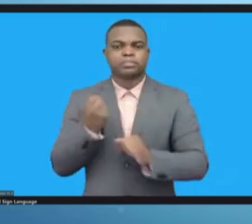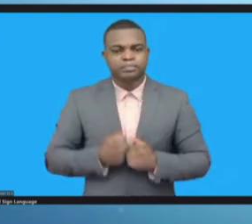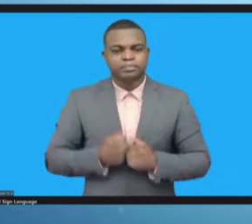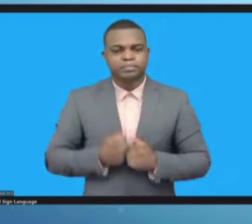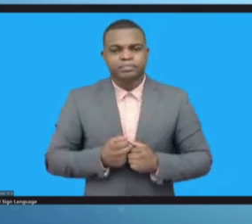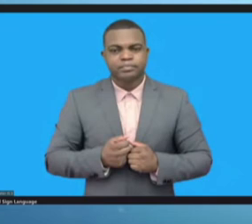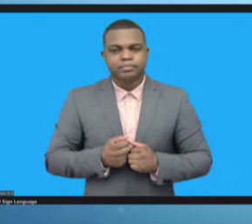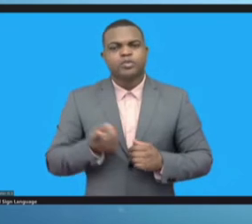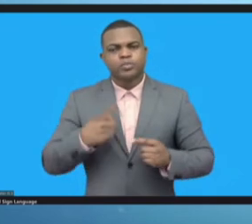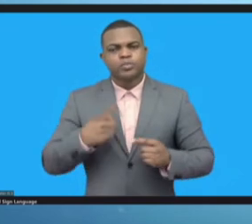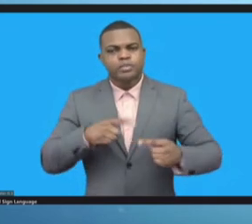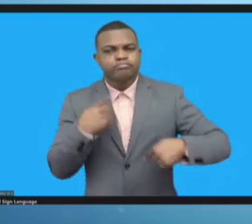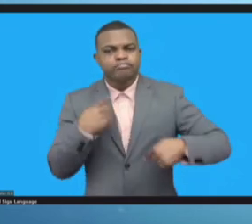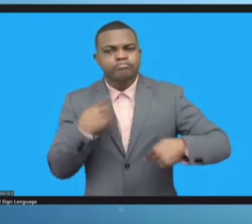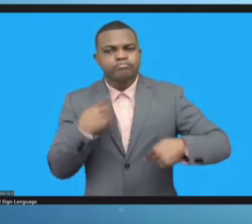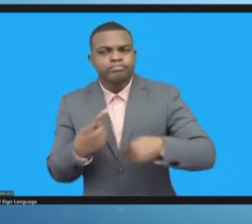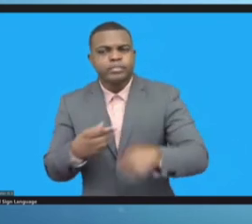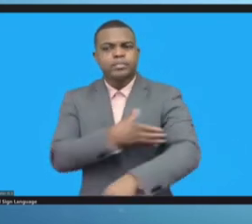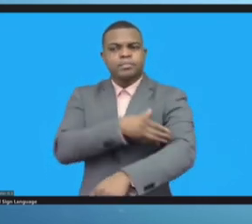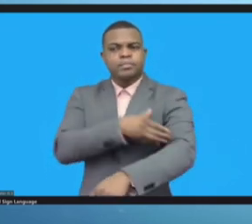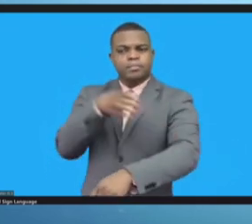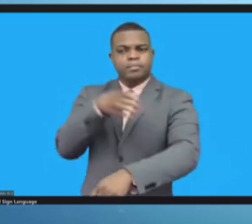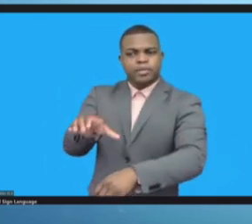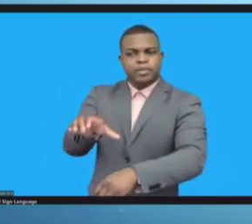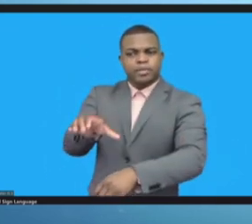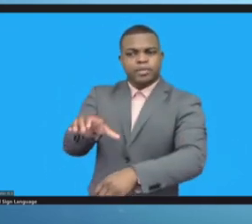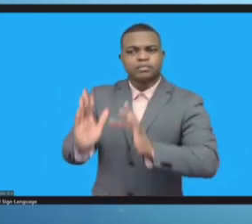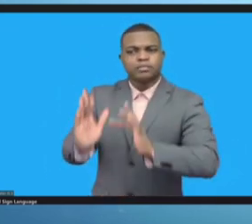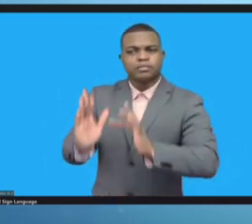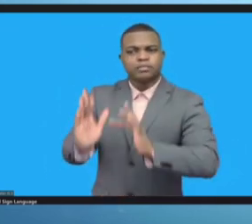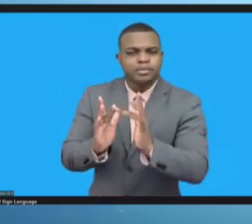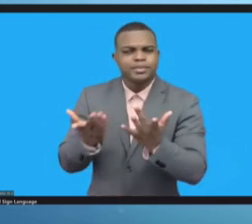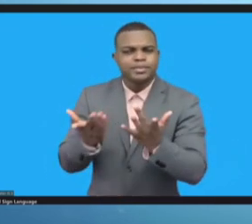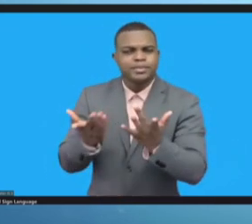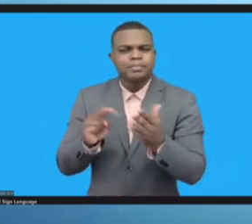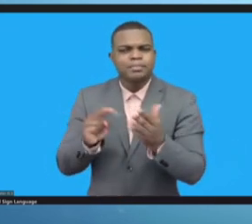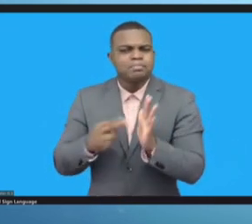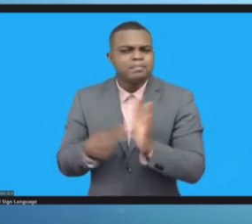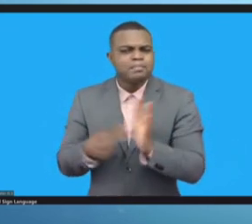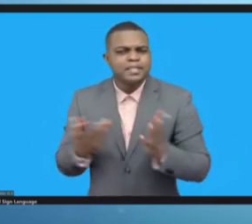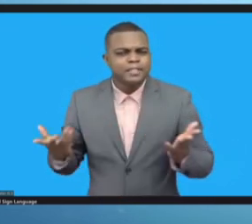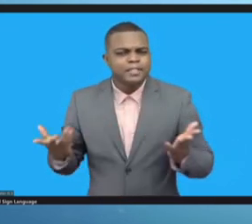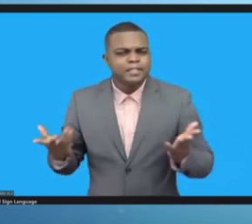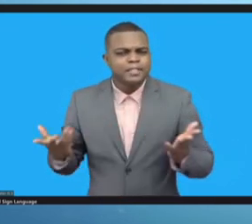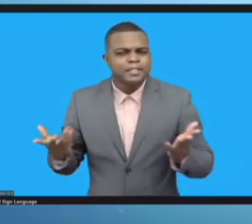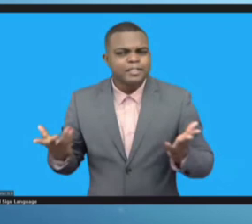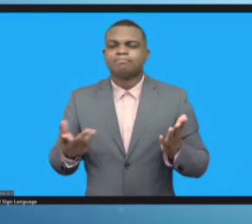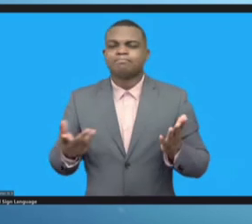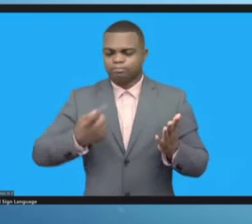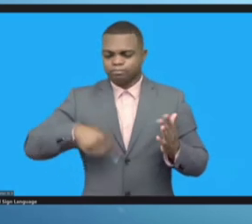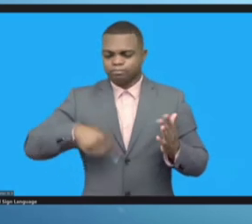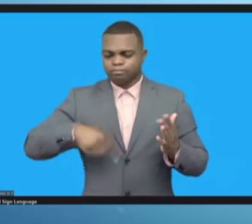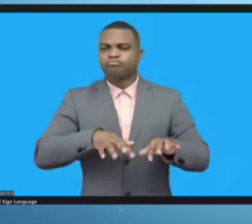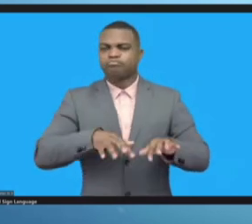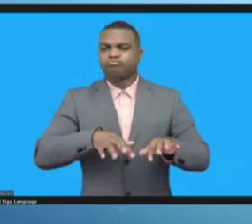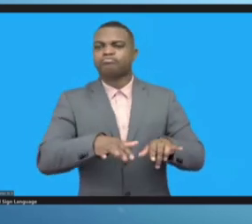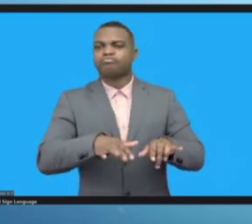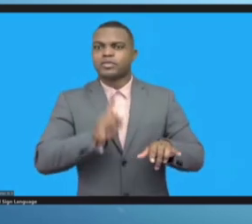la solution pour améliorer donc notre réalité numérique,